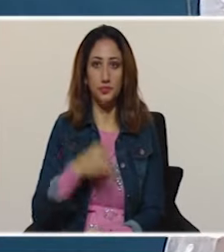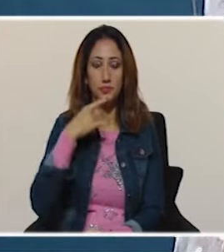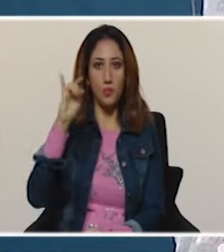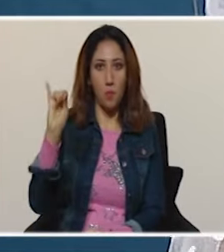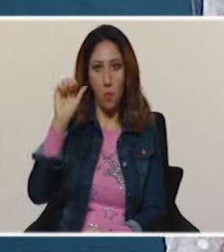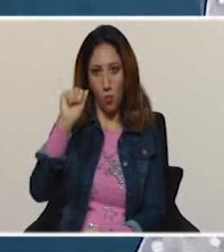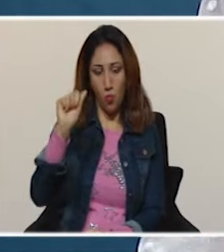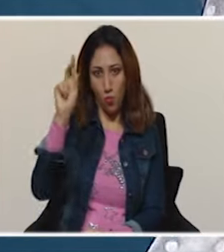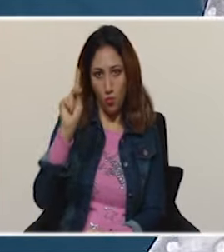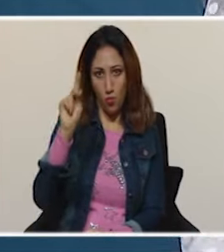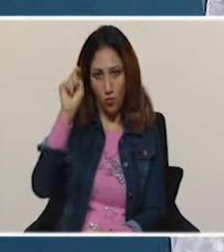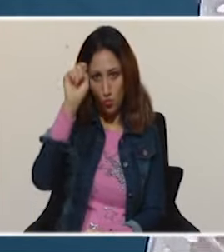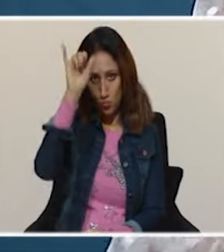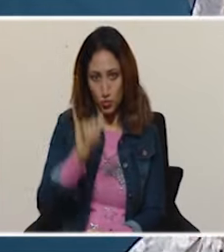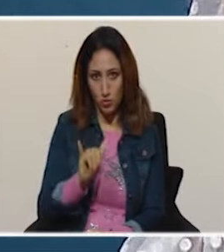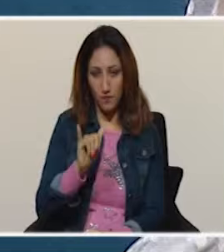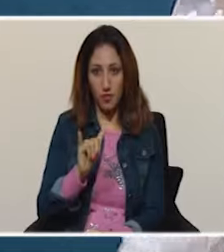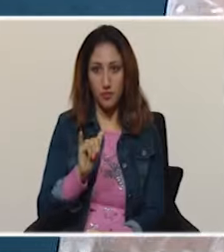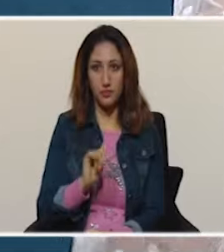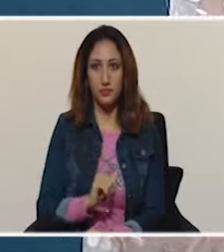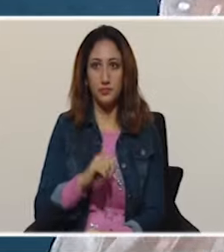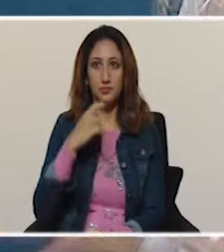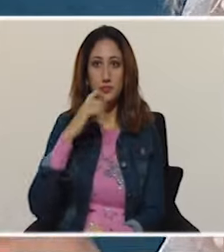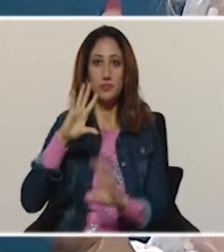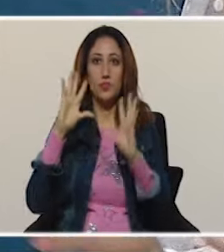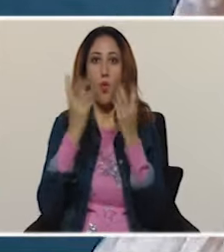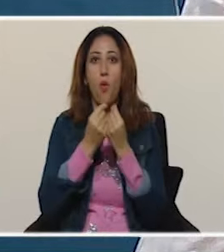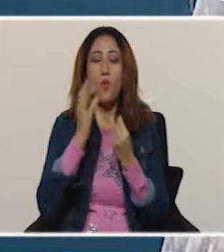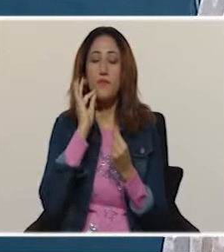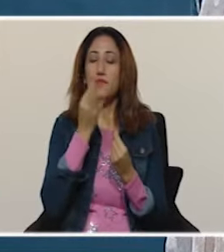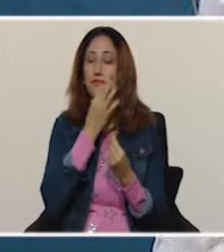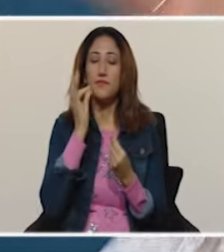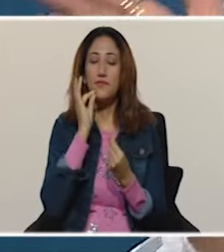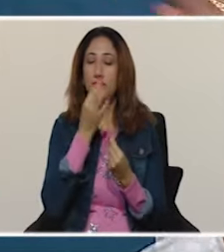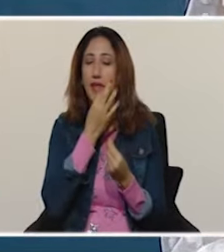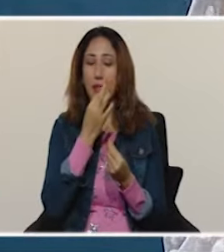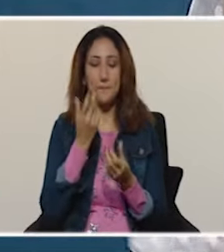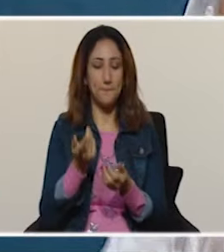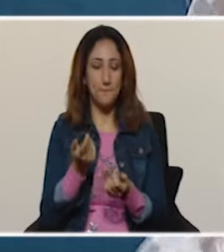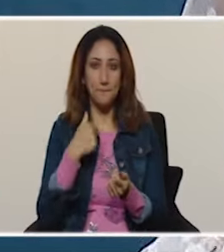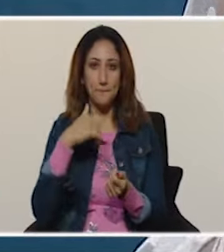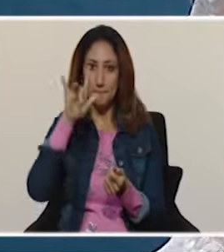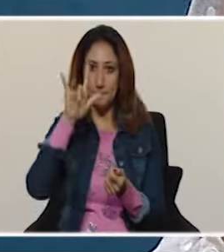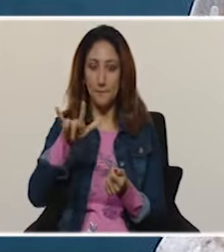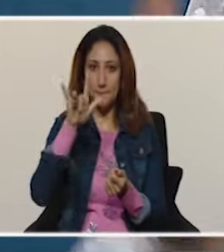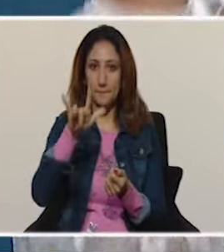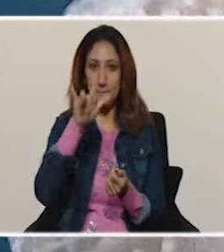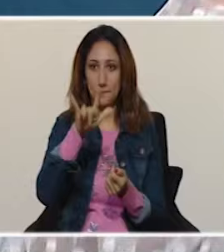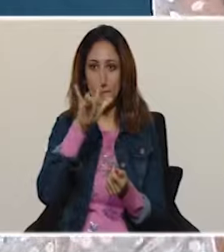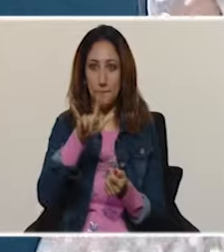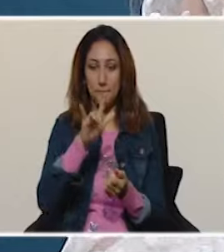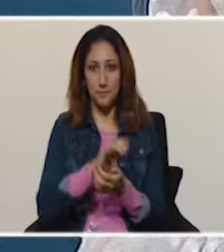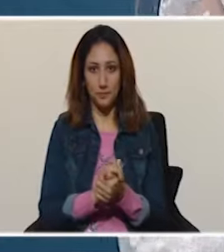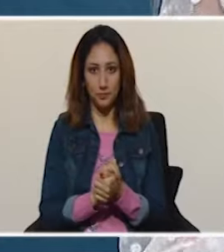يعني الافلام الميوزيكال كثير اخذه مني، كل افلام قطقوطه وانور وجدي الرائعين، الناس الفنانين اللي بجد مع احترامي